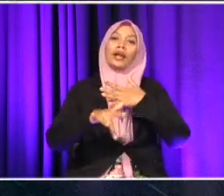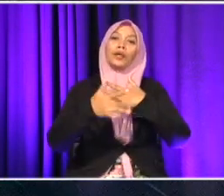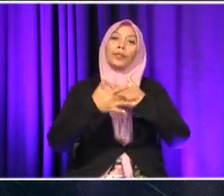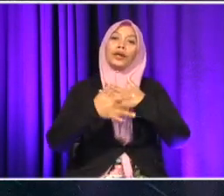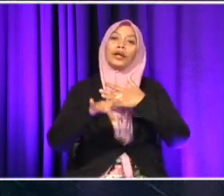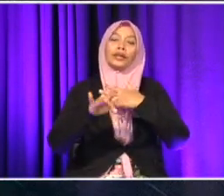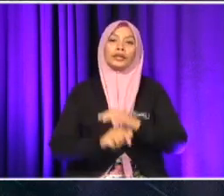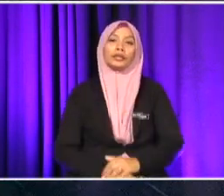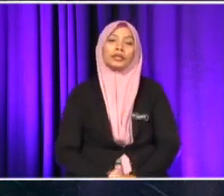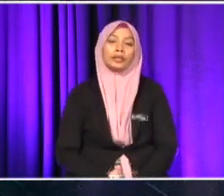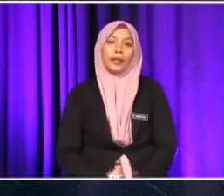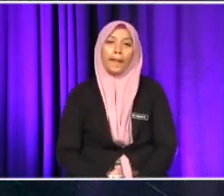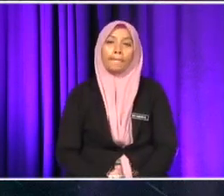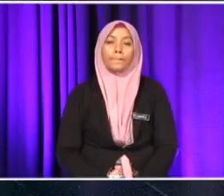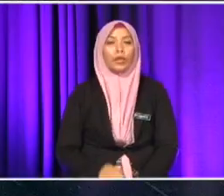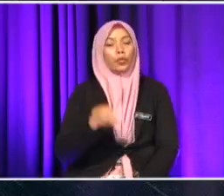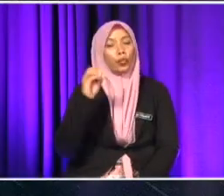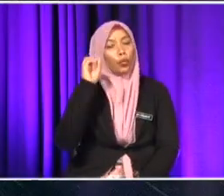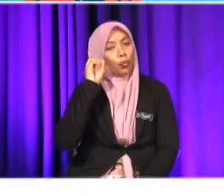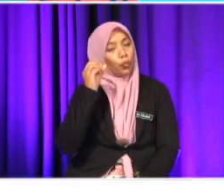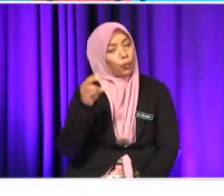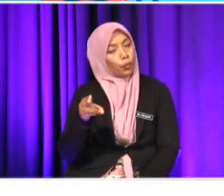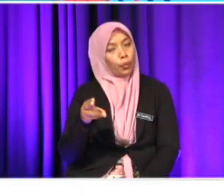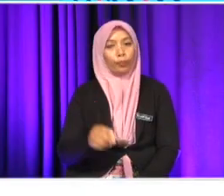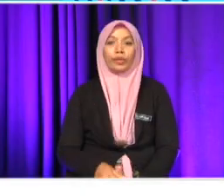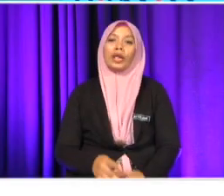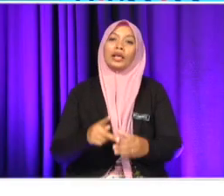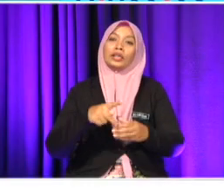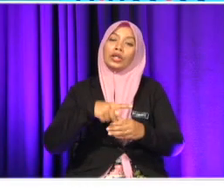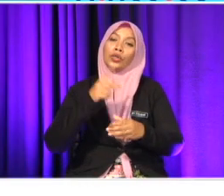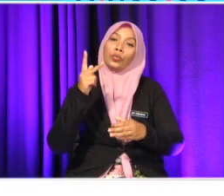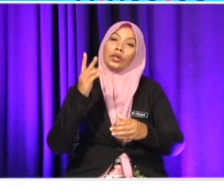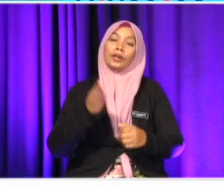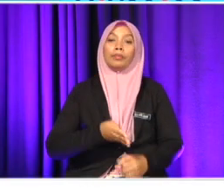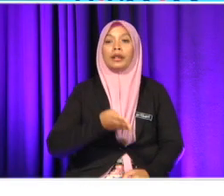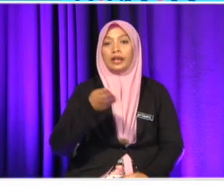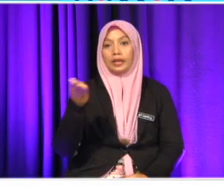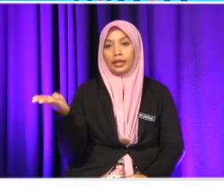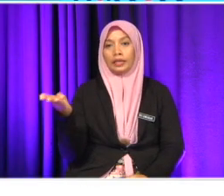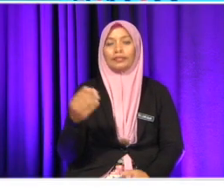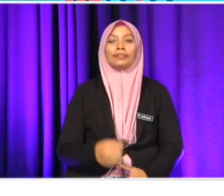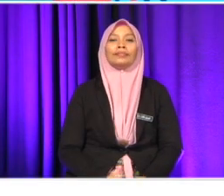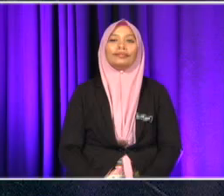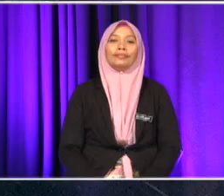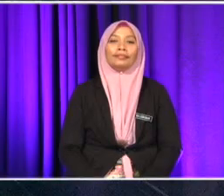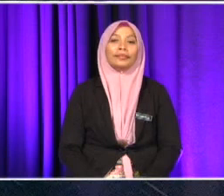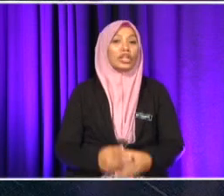yang awal tuh Oh kita keluarkan barang Ee kita nak jual jadi pengeluaran